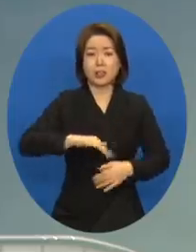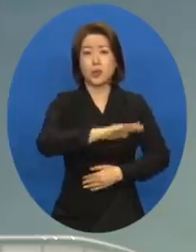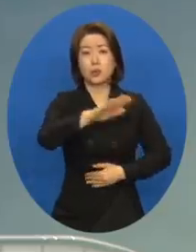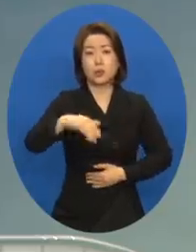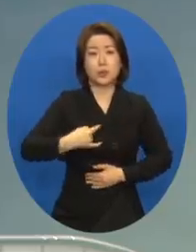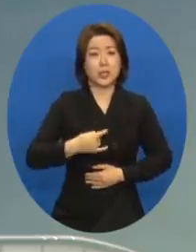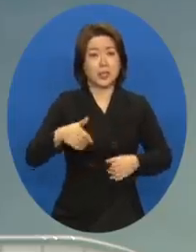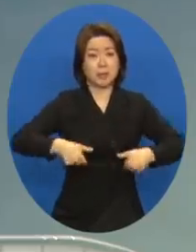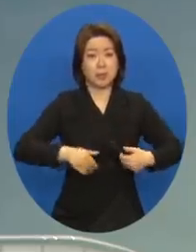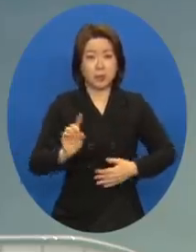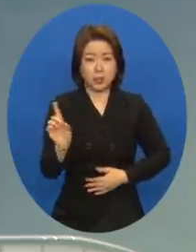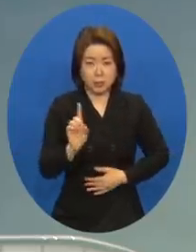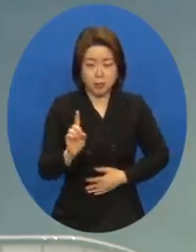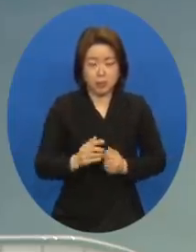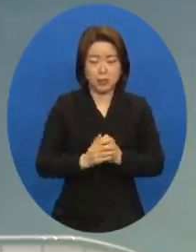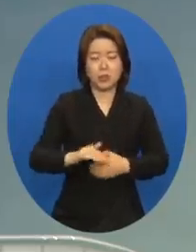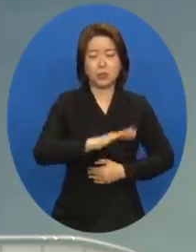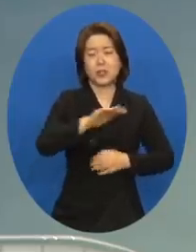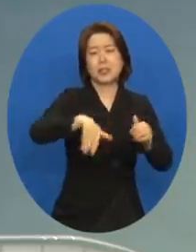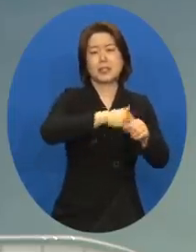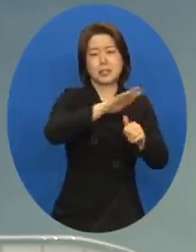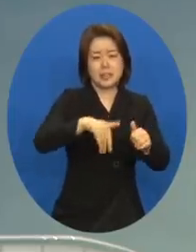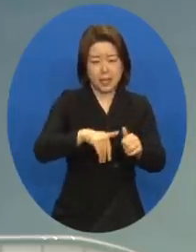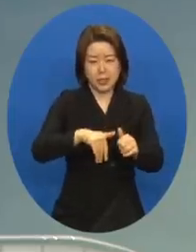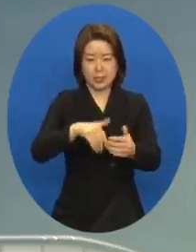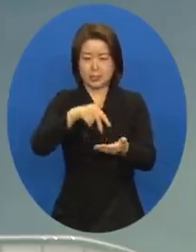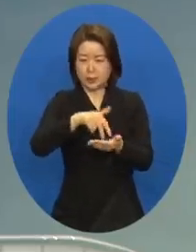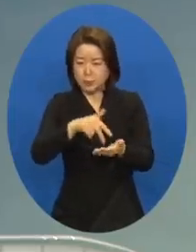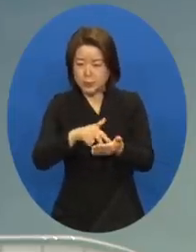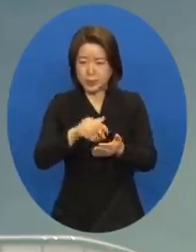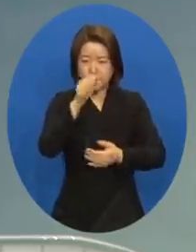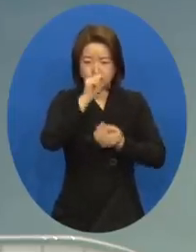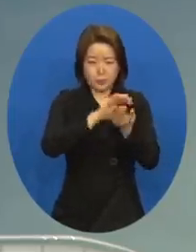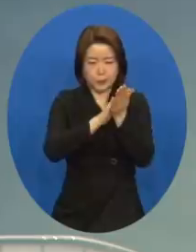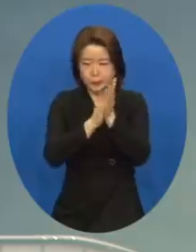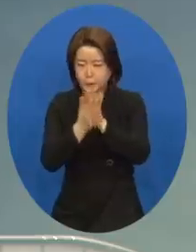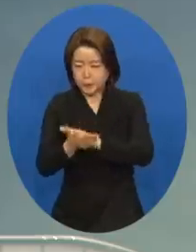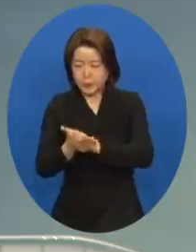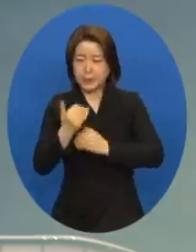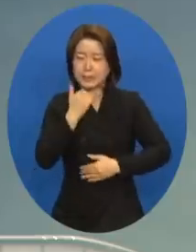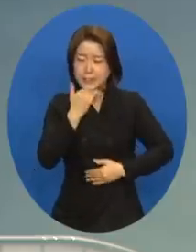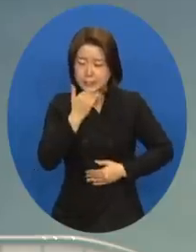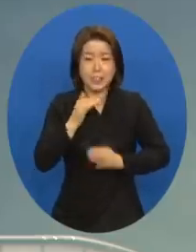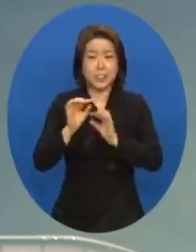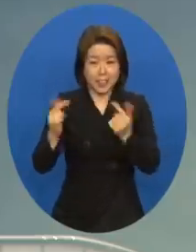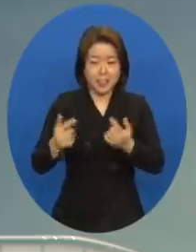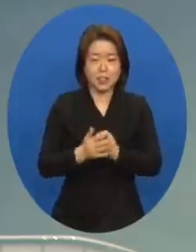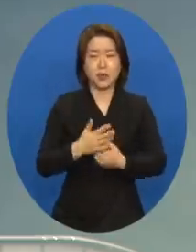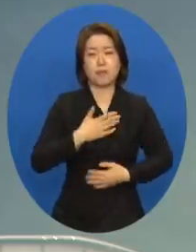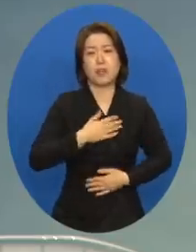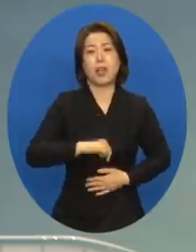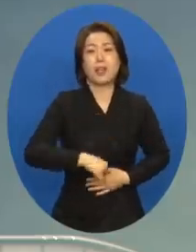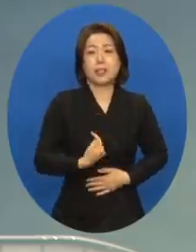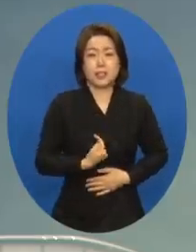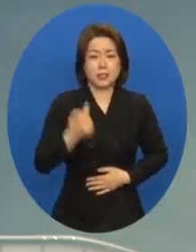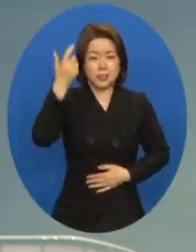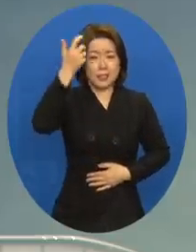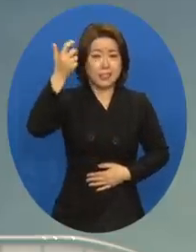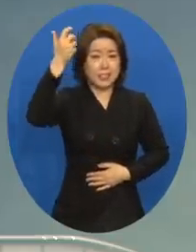것은 우리가 상황과 형편이 좋아지기를만 기다리는 것이 아니고 우리 자신이